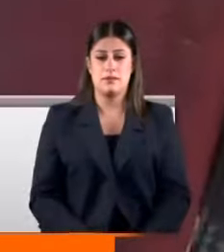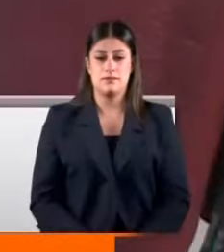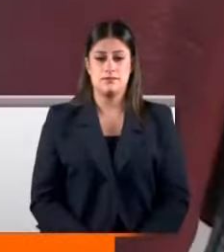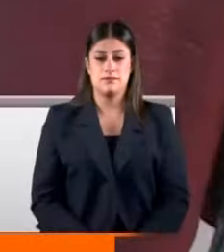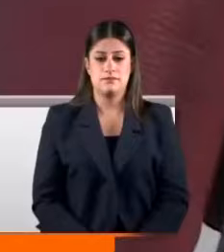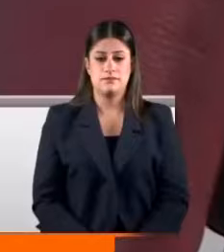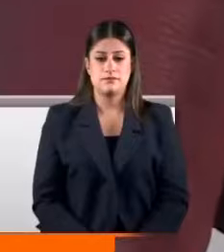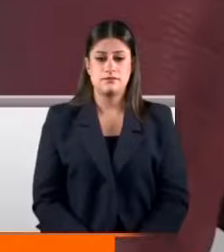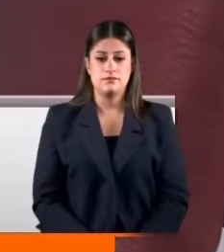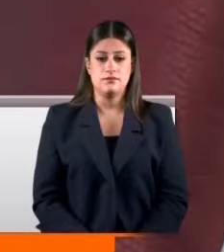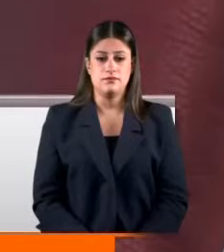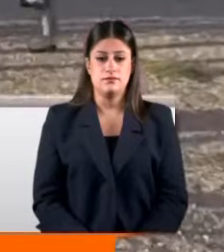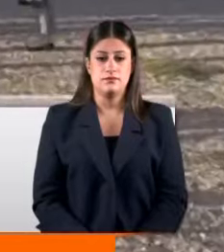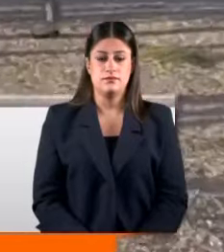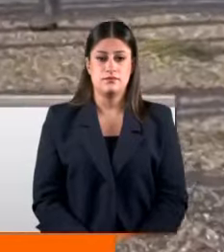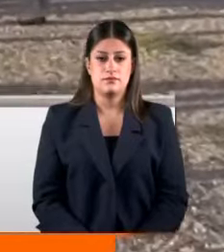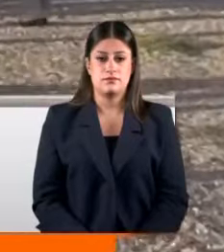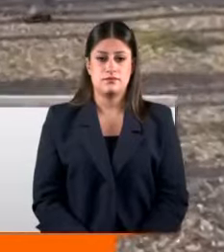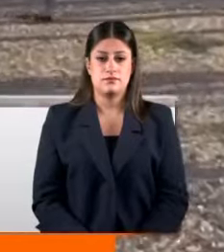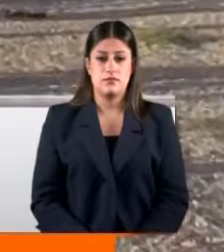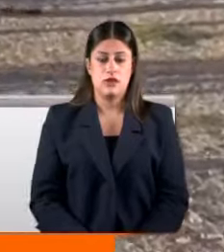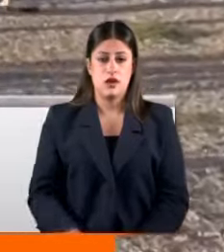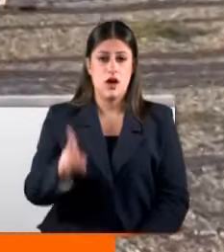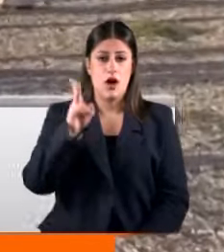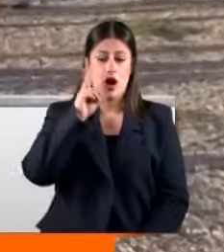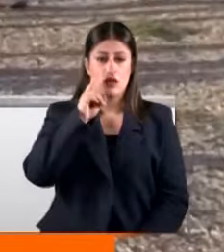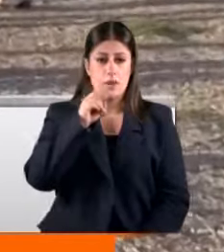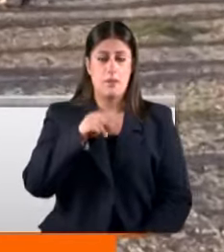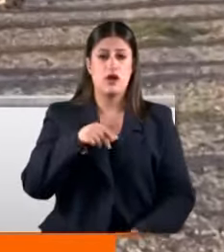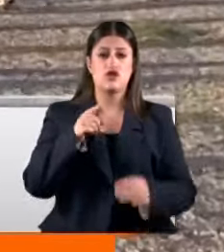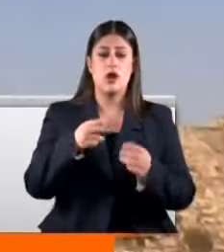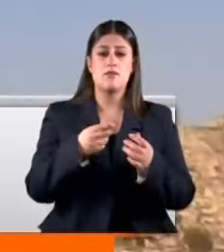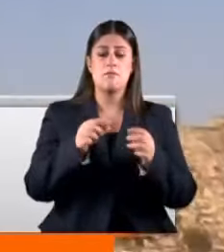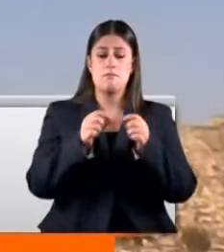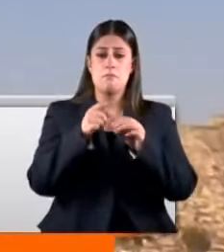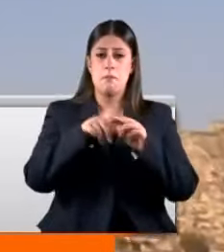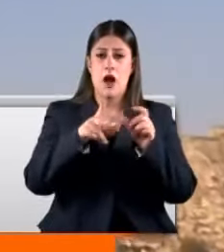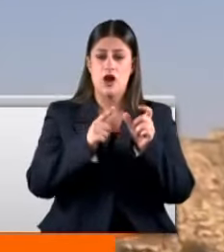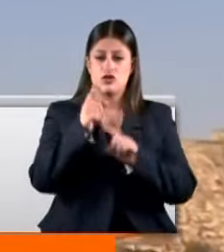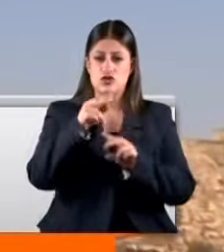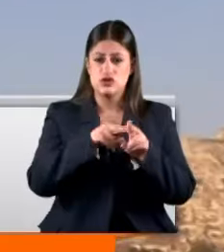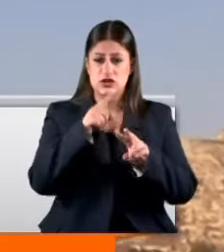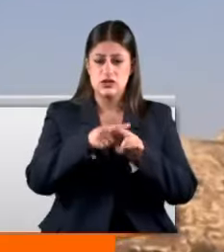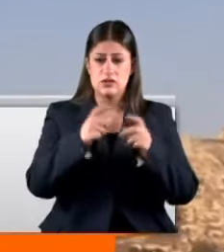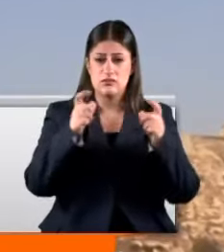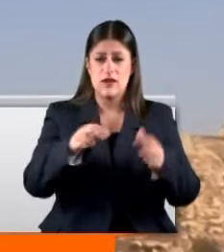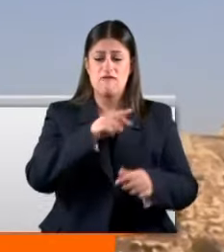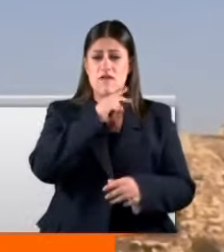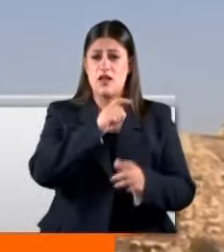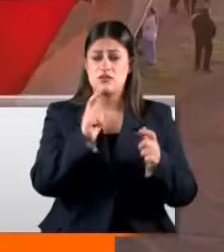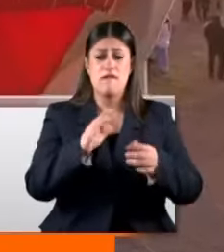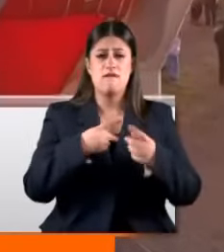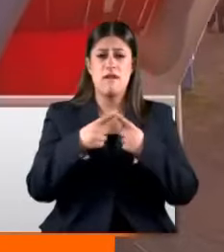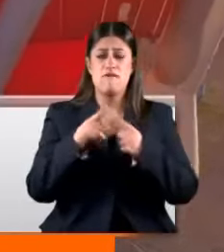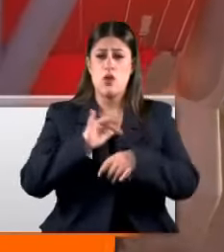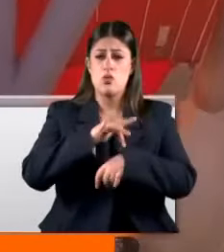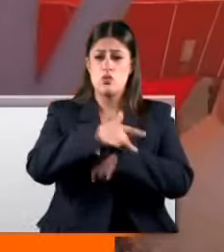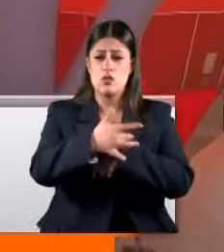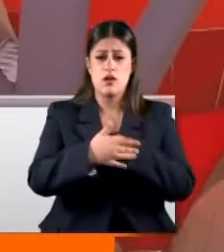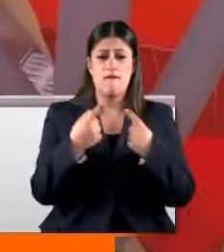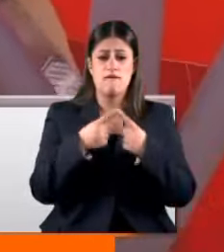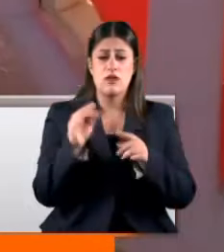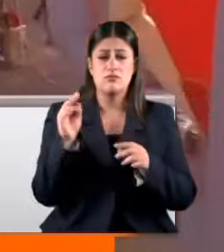Beautiful, excellent. Azerbaycan, Belçika, İngiltere, Fransa gibi tam 18 farklı ülkeden katılımcılar günün